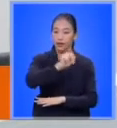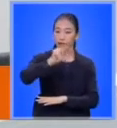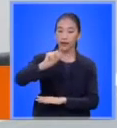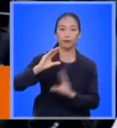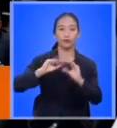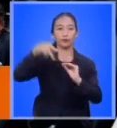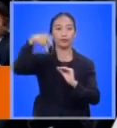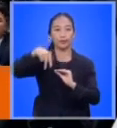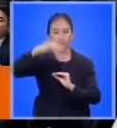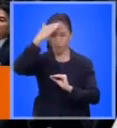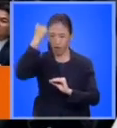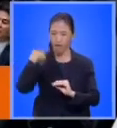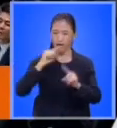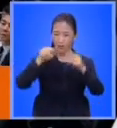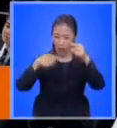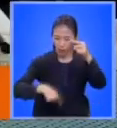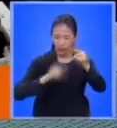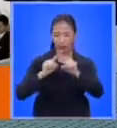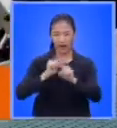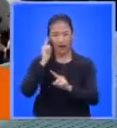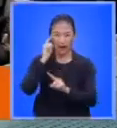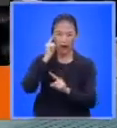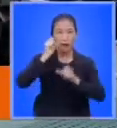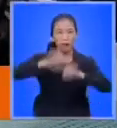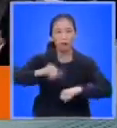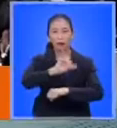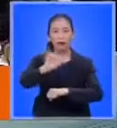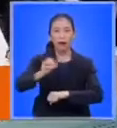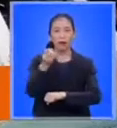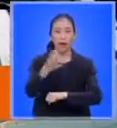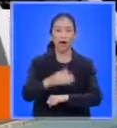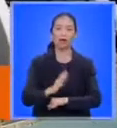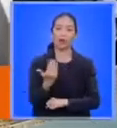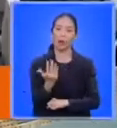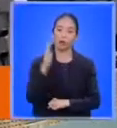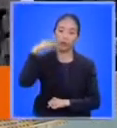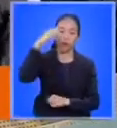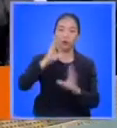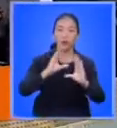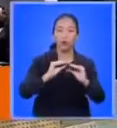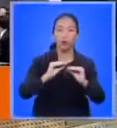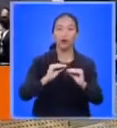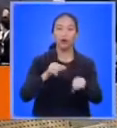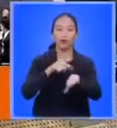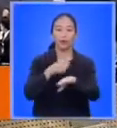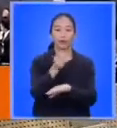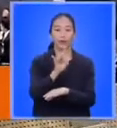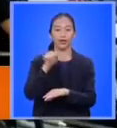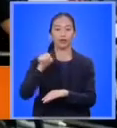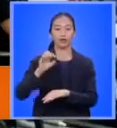เพื่อเคลียร์ยติที่ค้างการพิจารณาจำนวนมากโดยจะมีการประชุมเรื่อยไปจนถึงเวลาประมาณ 18:00 นตามกำหน